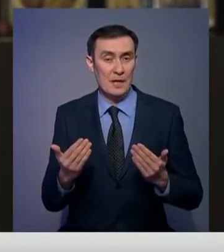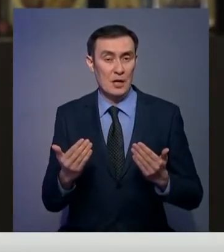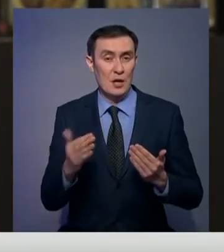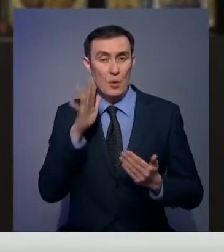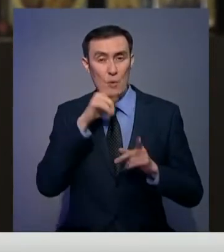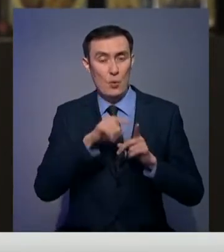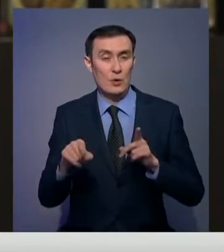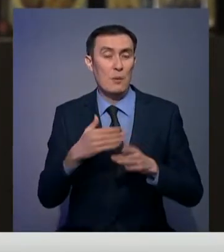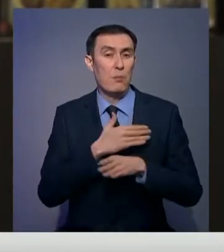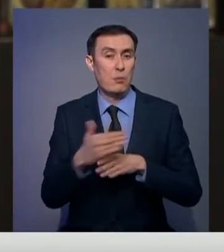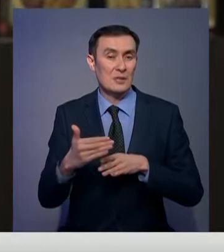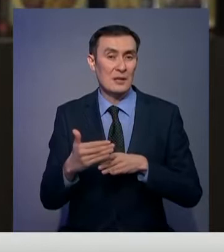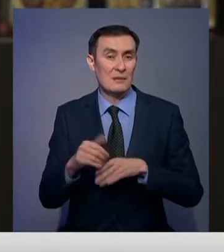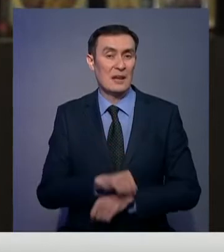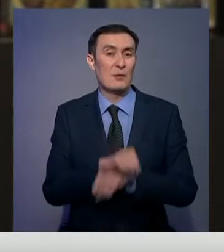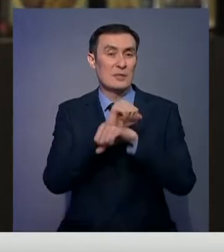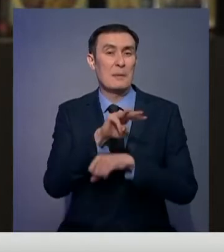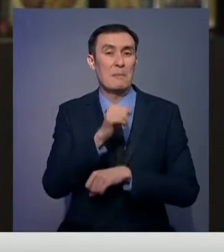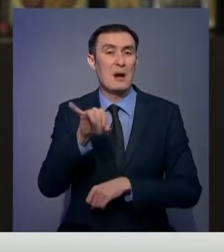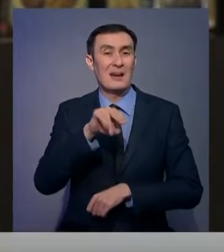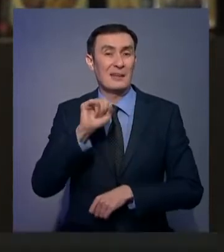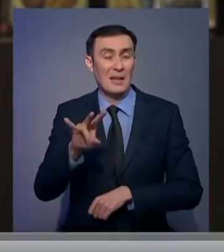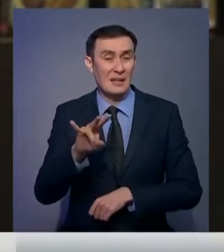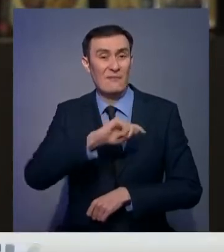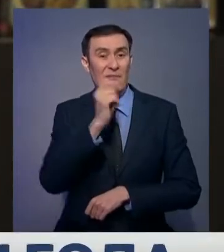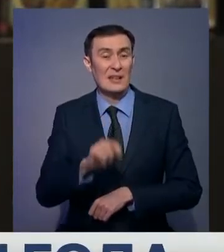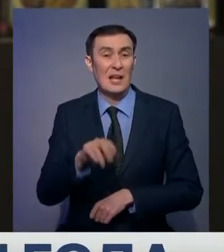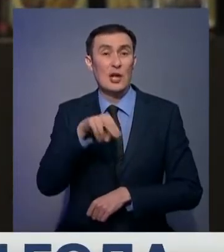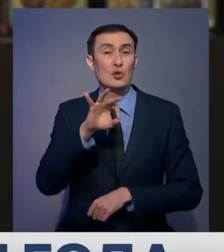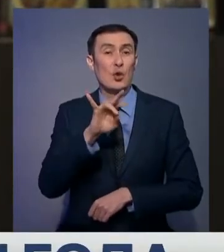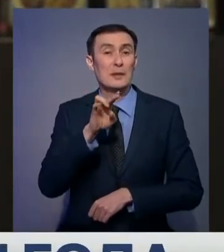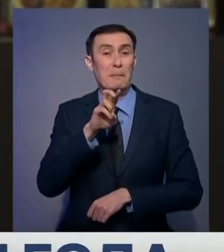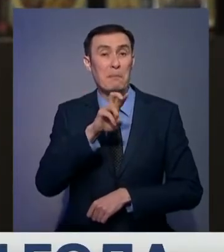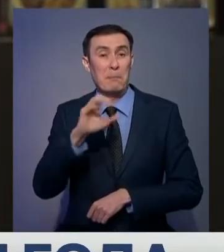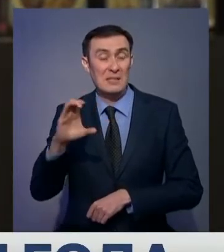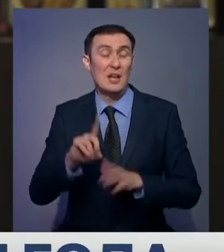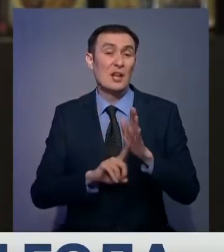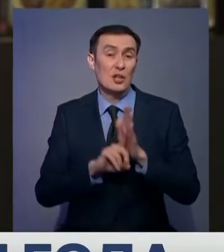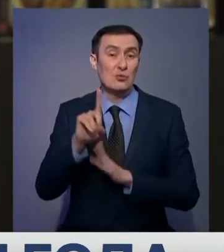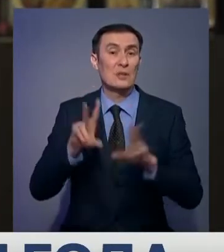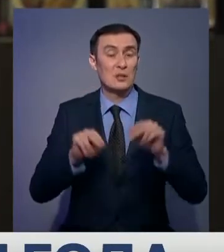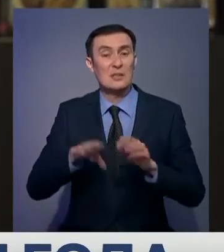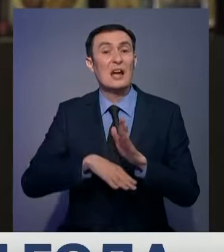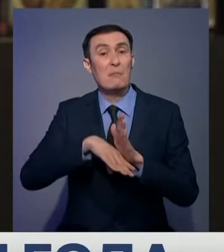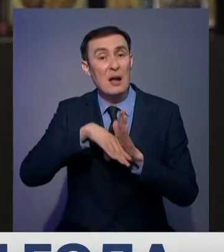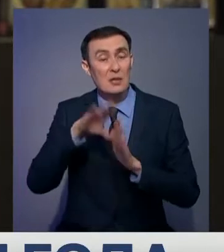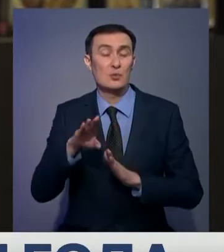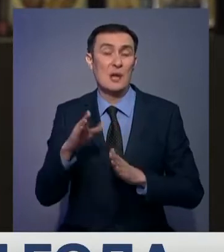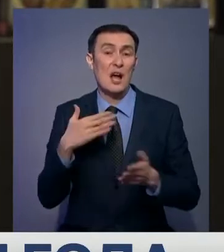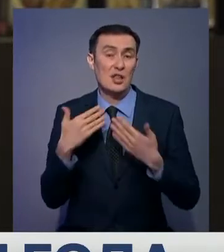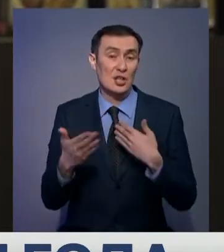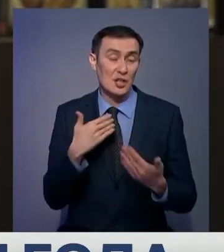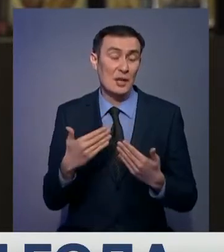годы после событий на Майдане, начала войны на Донбассе, появилась надежда на то, что начнут нормализовываться отношения Украины и с